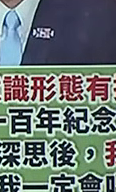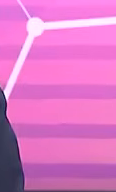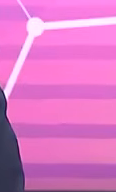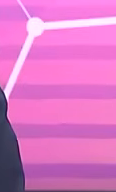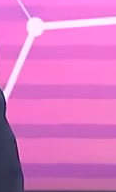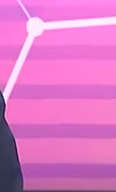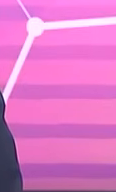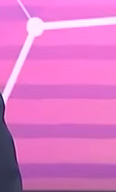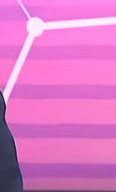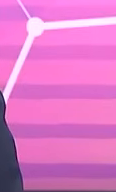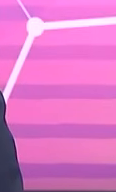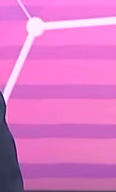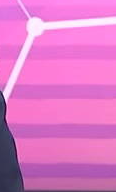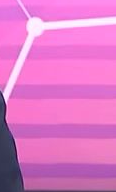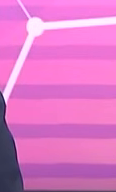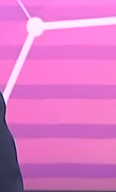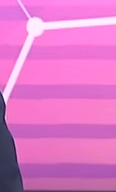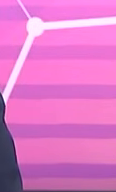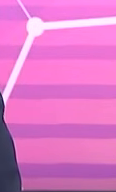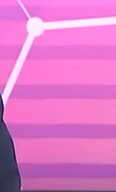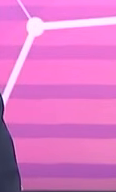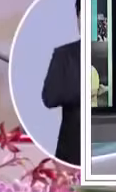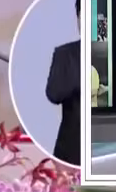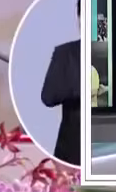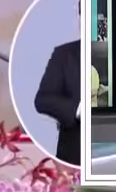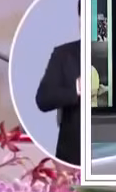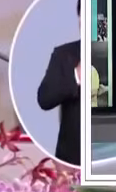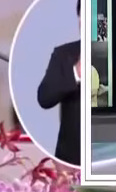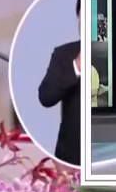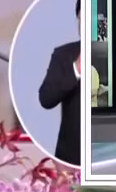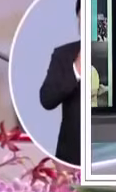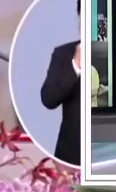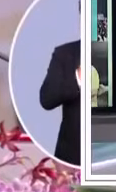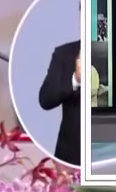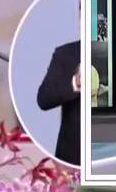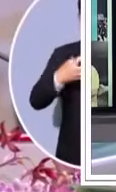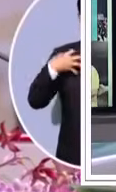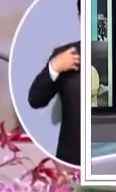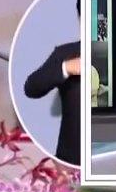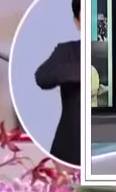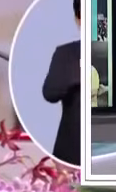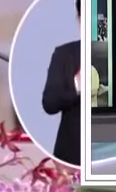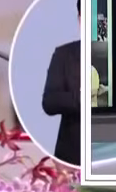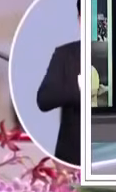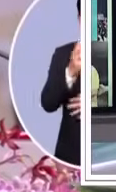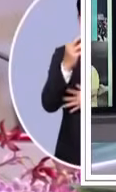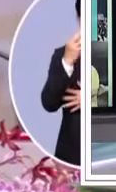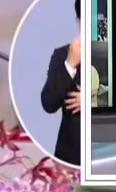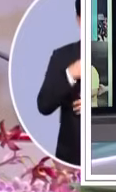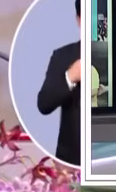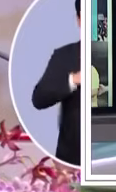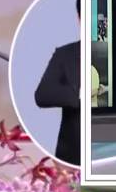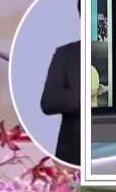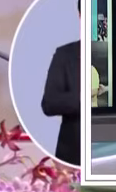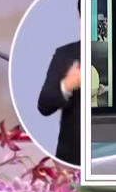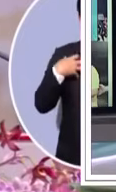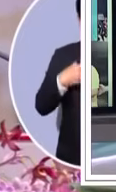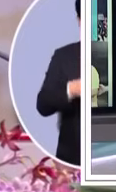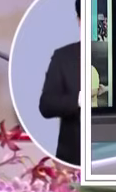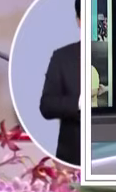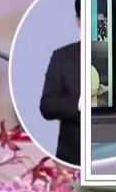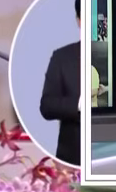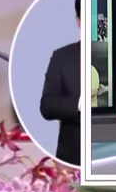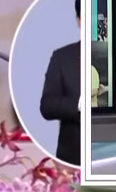情。因为你知道不少人会担心说，因为他那一天国庆晚会的时候讲的看起来好像一